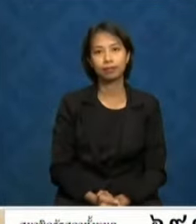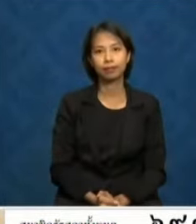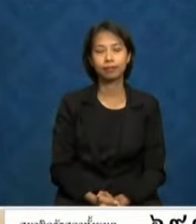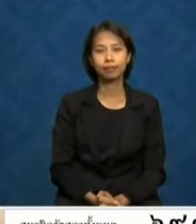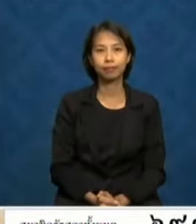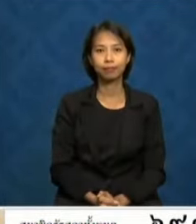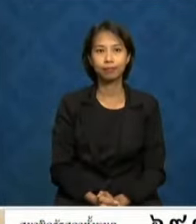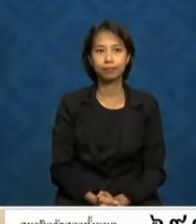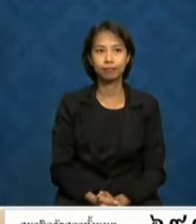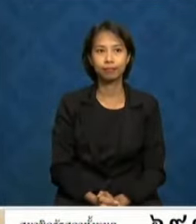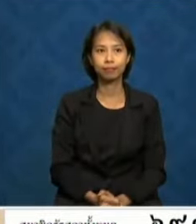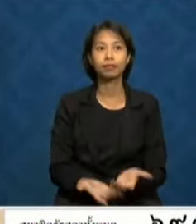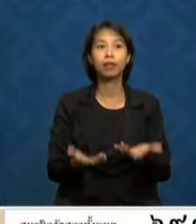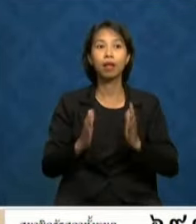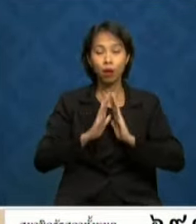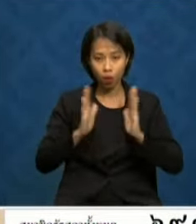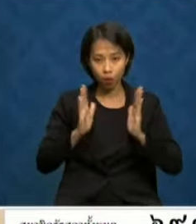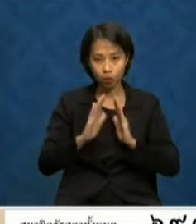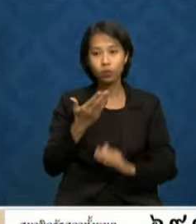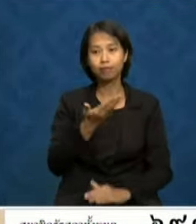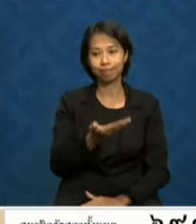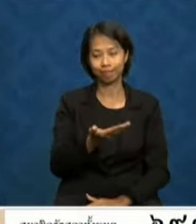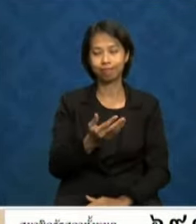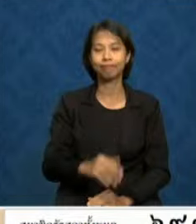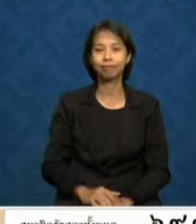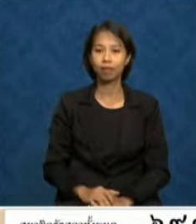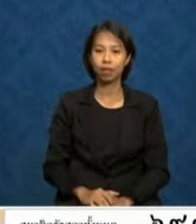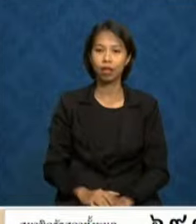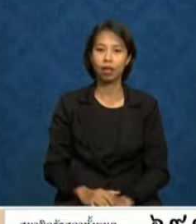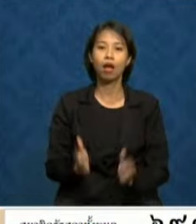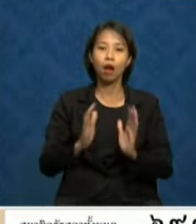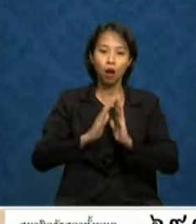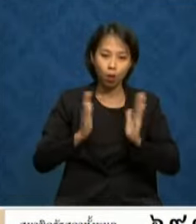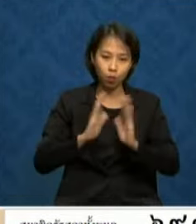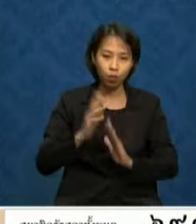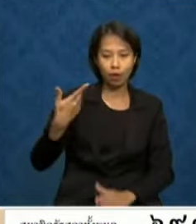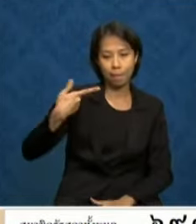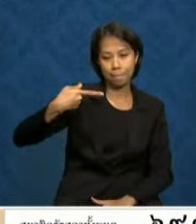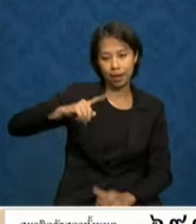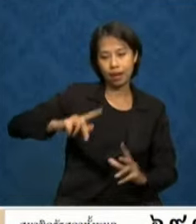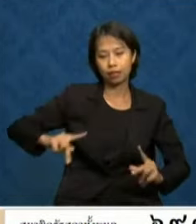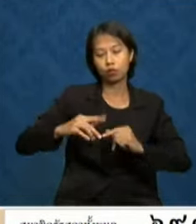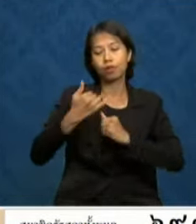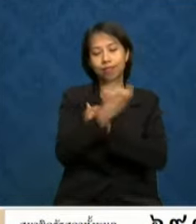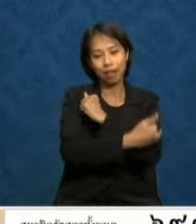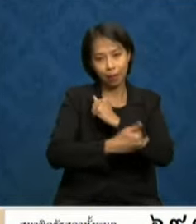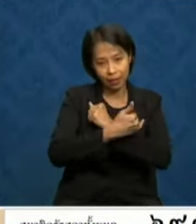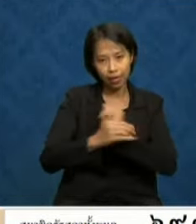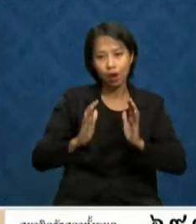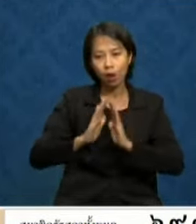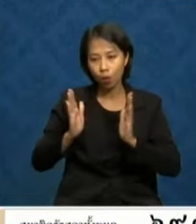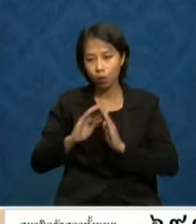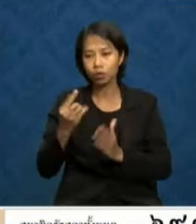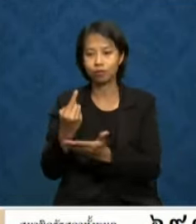ณท่านปลัดกระทรวงต่างประเทศและก็ผู้แทนจากกระทรวงพาณิชย์ครับที่ได้มาชี้แจงนะครับ